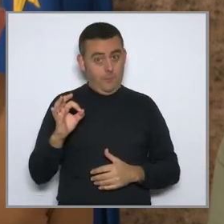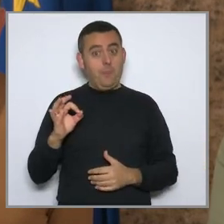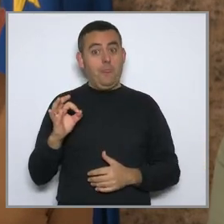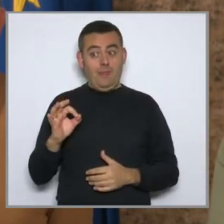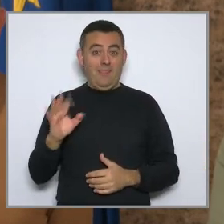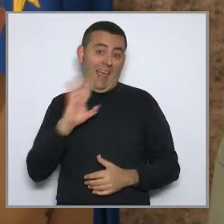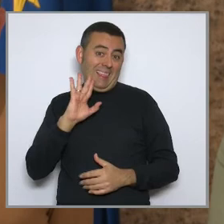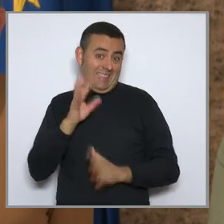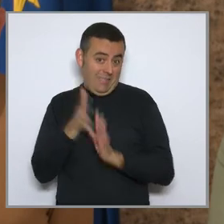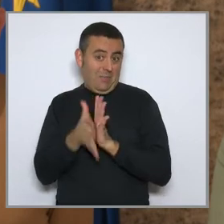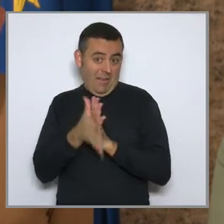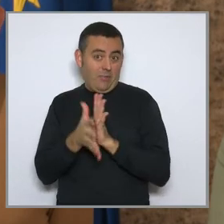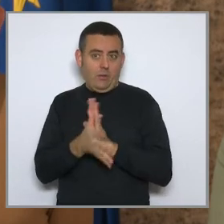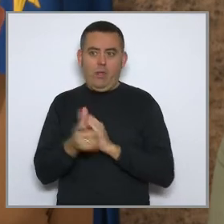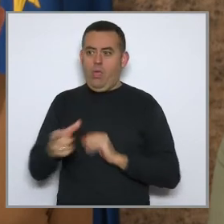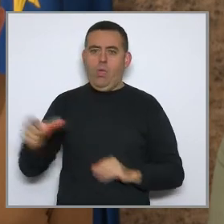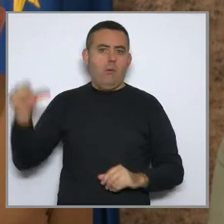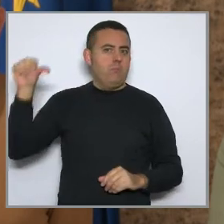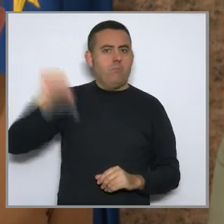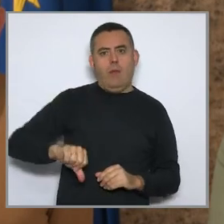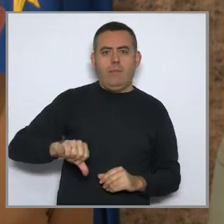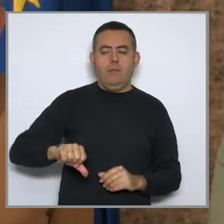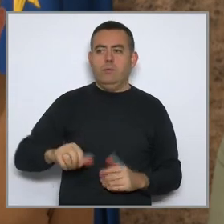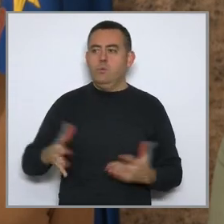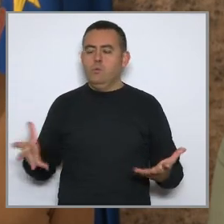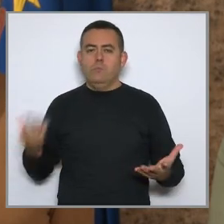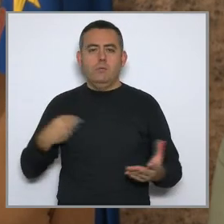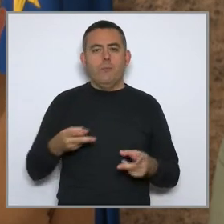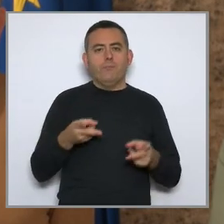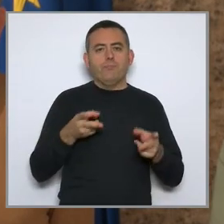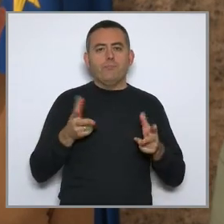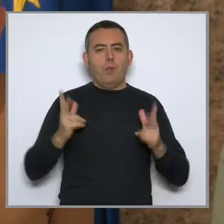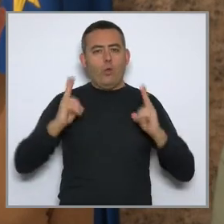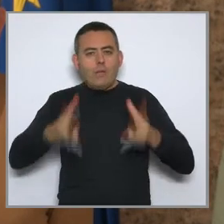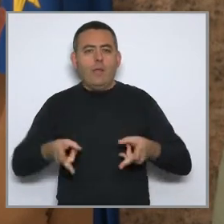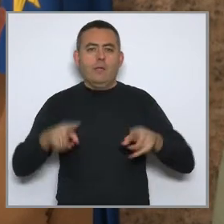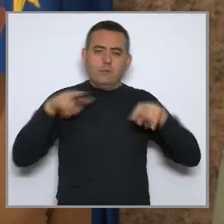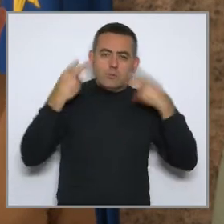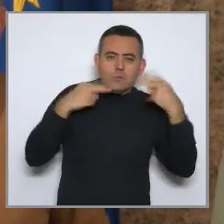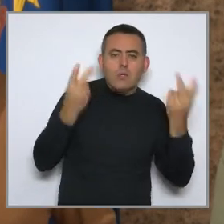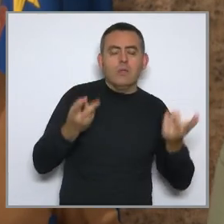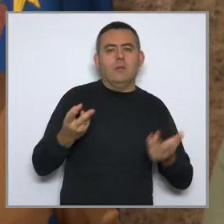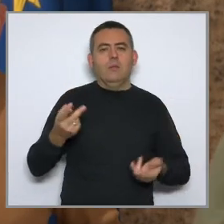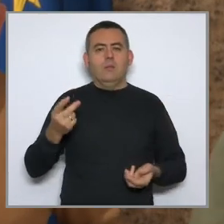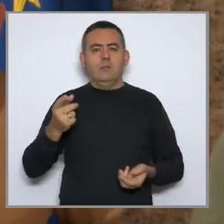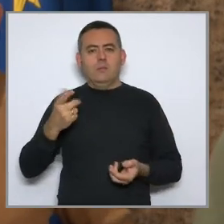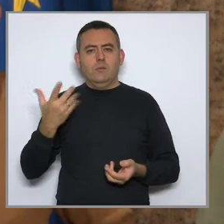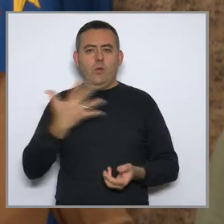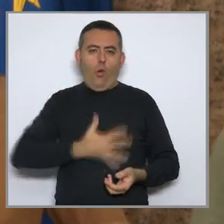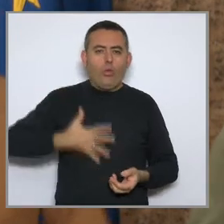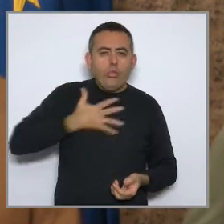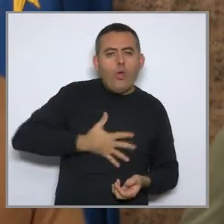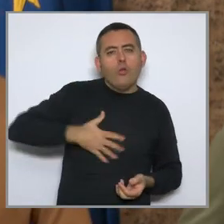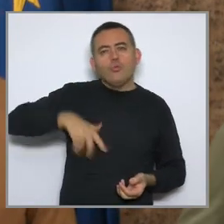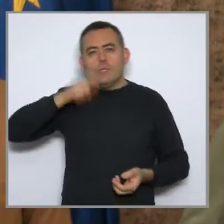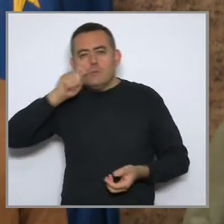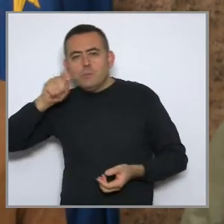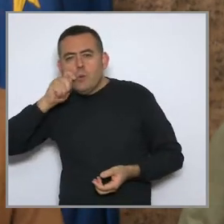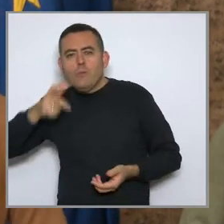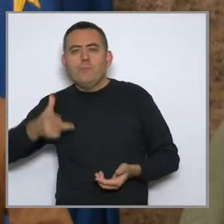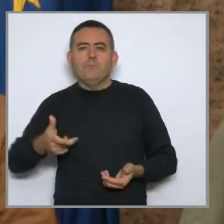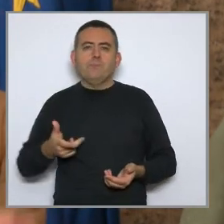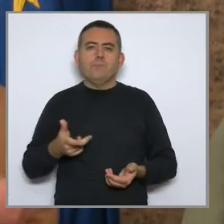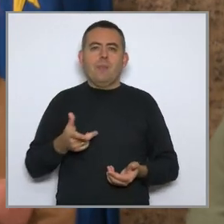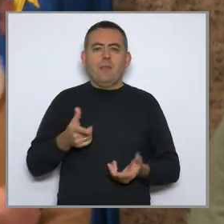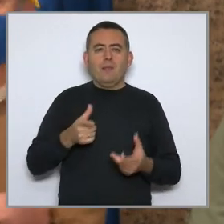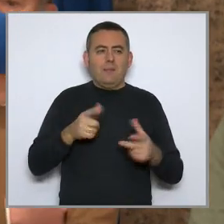nomenats, que tenen que veure, pues, com dic, l'hostaleria, la restauració, tots els serveis turístics, els serveis culturals, totes les empreses vinculades